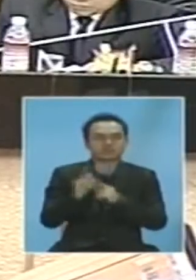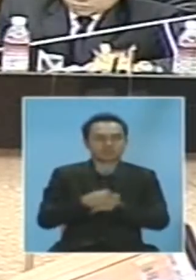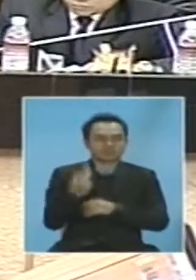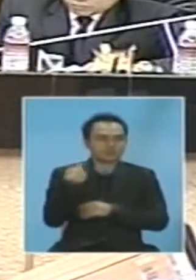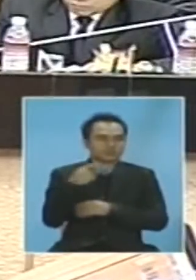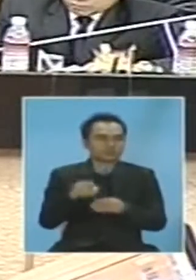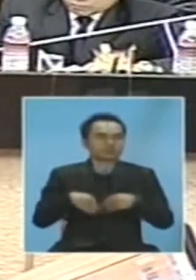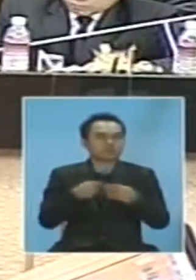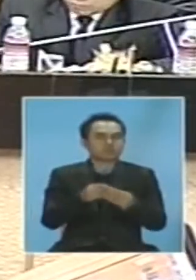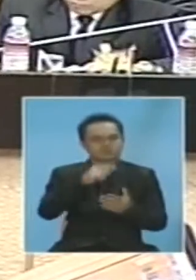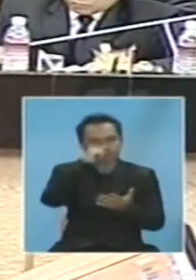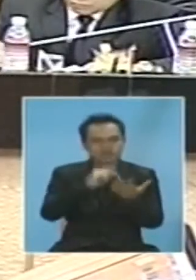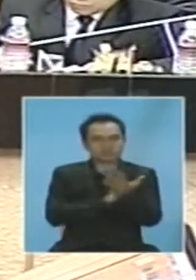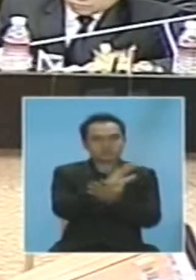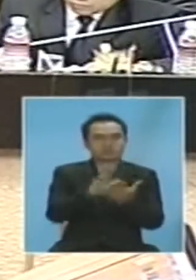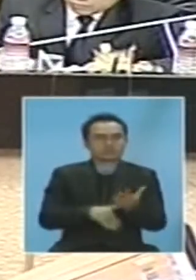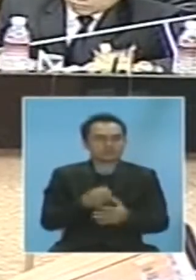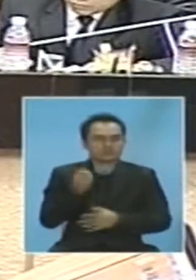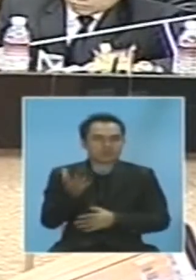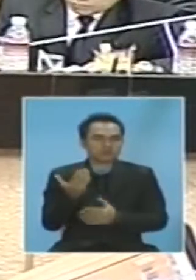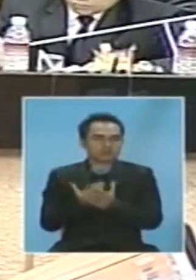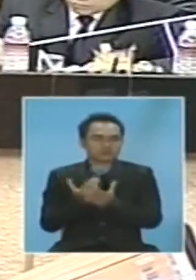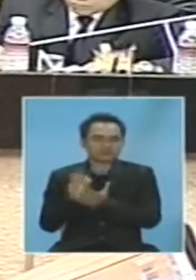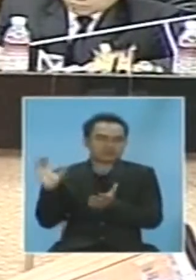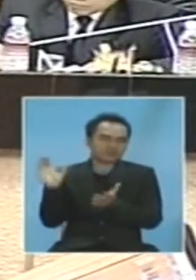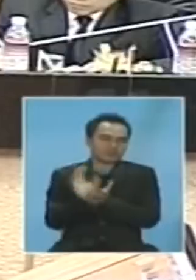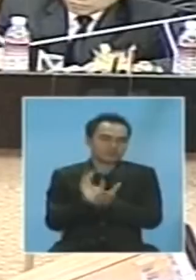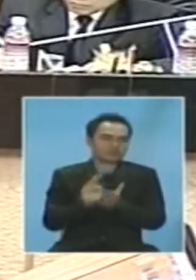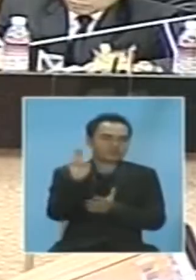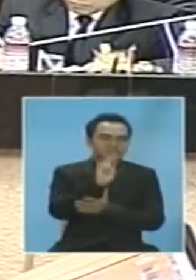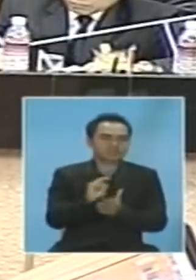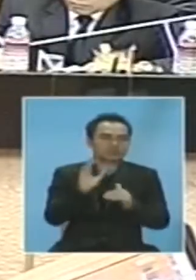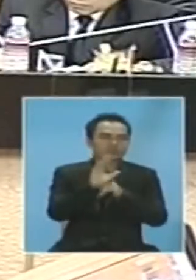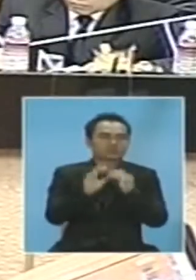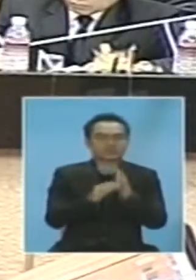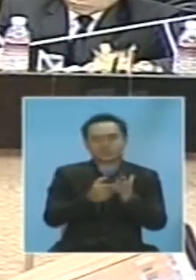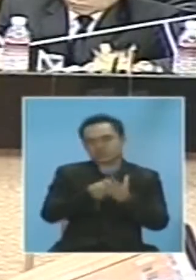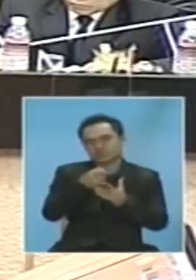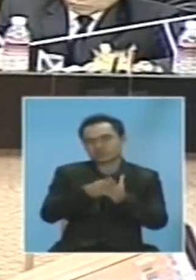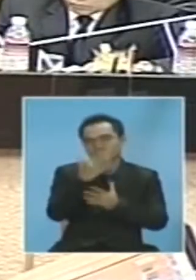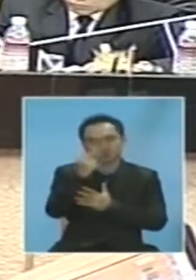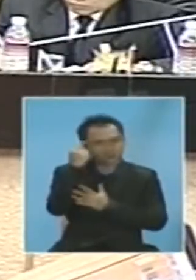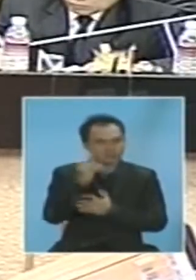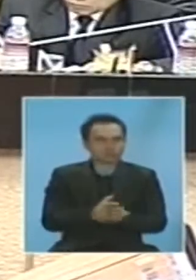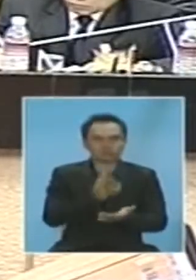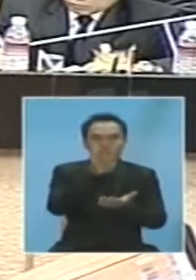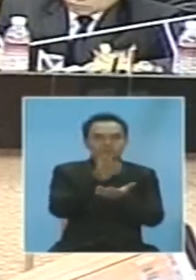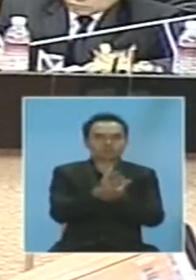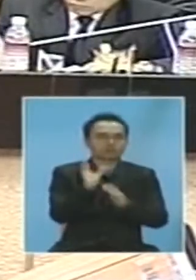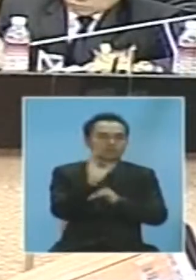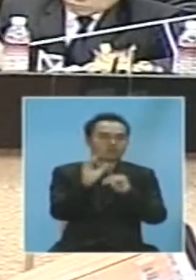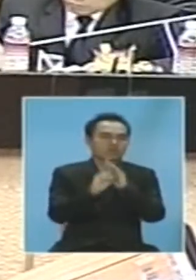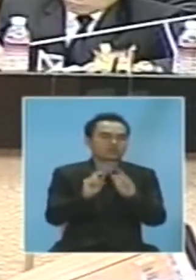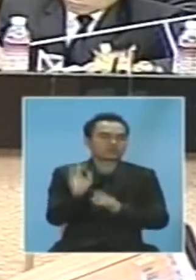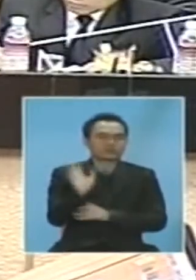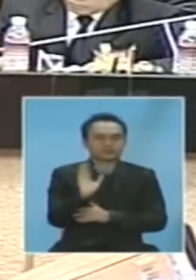ชน์คุ้มค่าต่อประเทศชาติมากกว่าเงินที่นำมาใช้ในโครงการจึงไม่มีเหตุผลใดๆที่จะยุติโครงการค่ะ